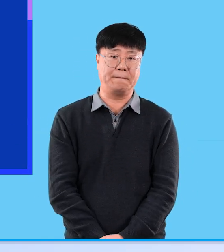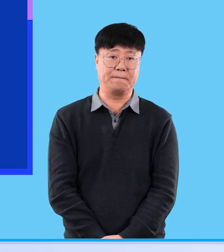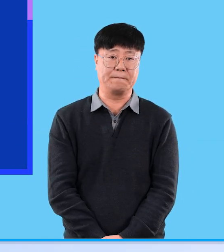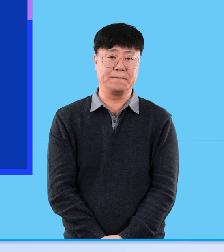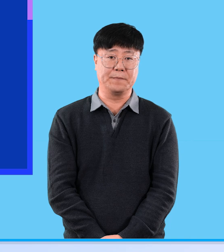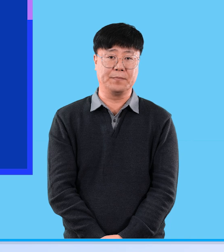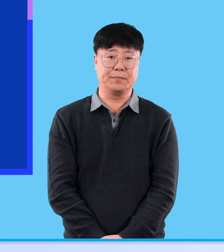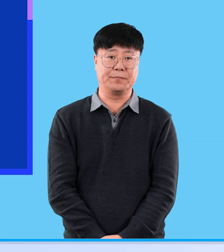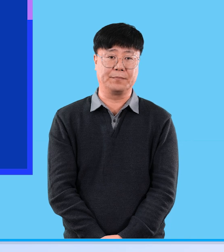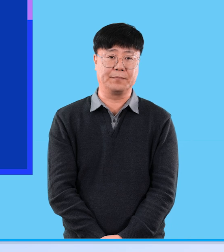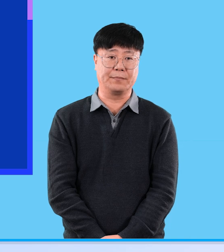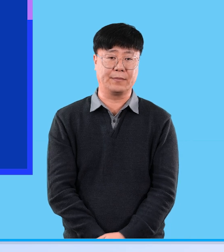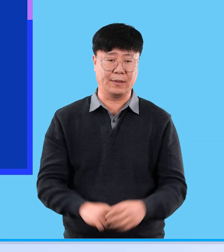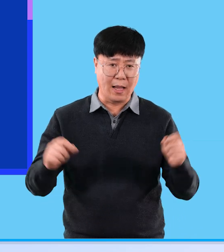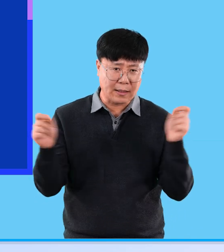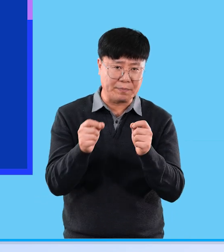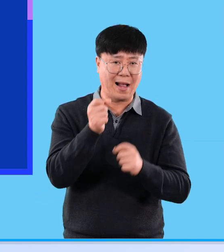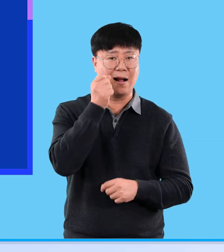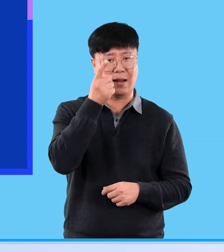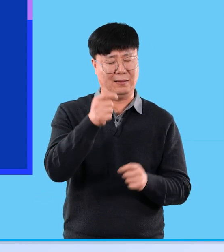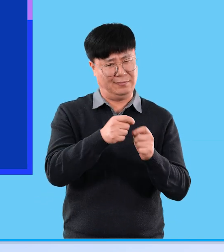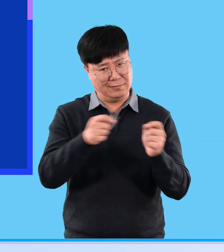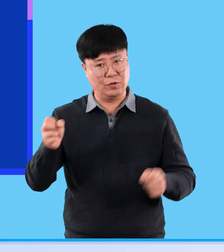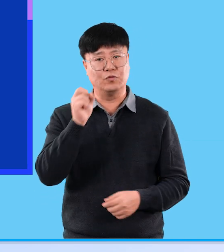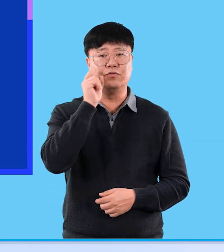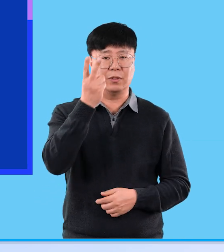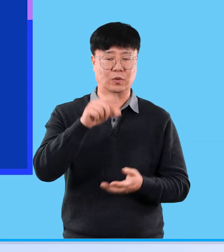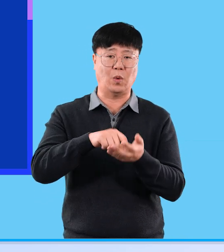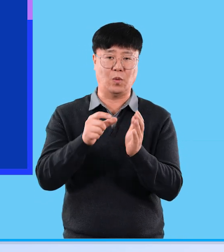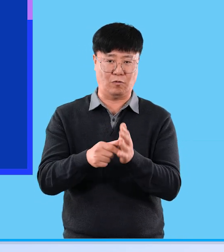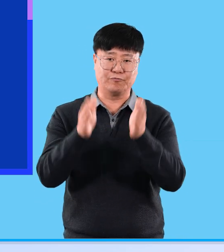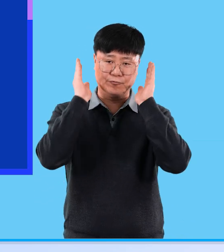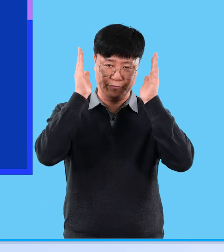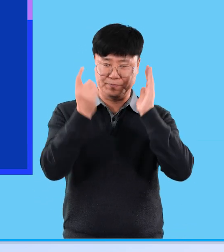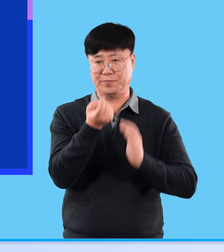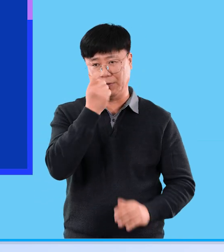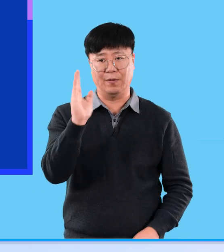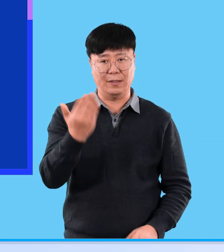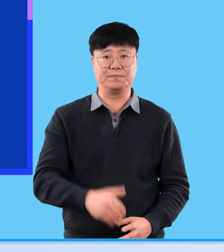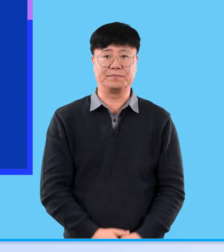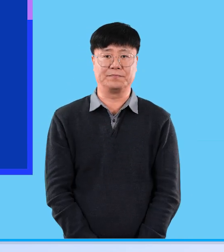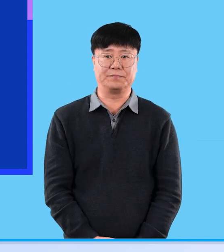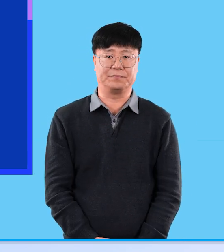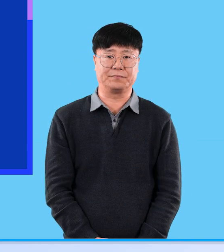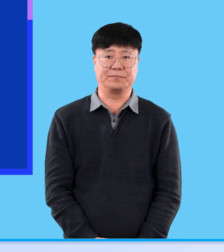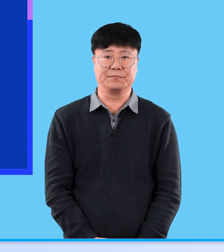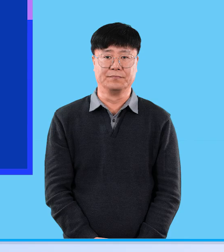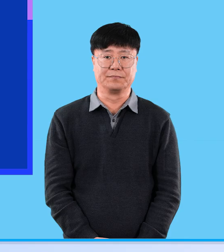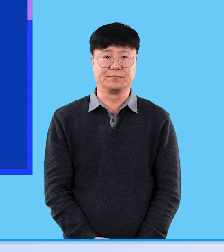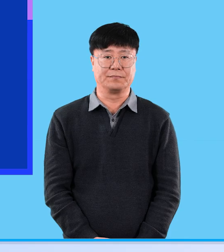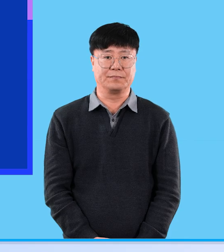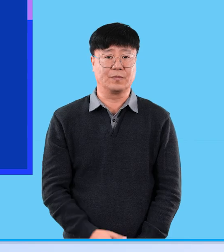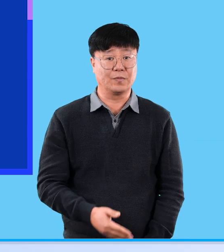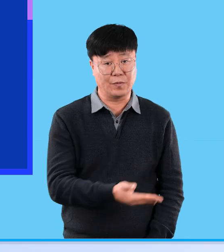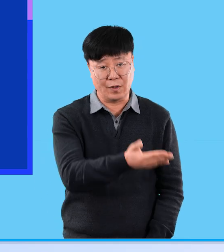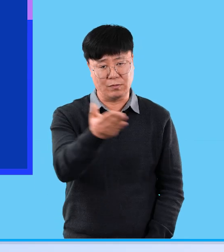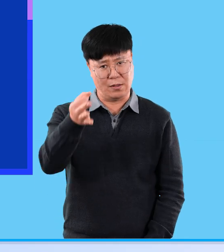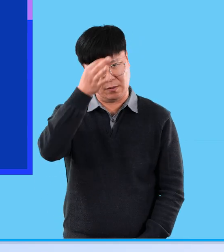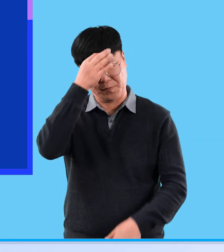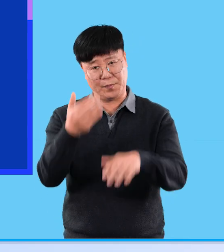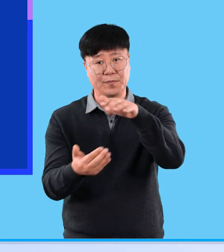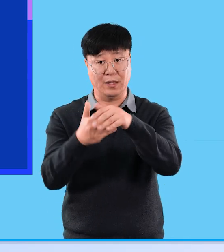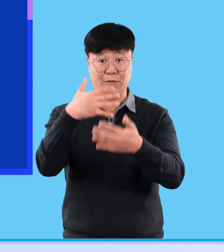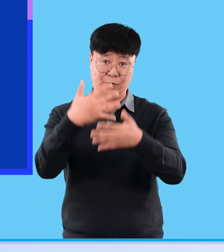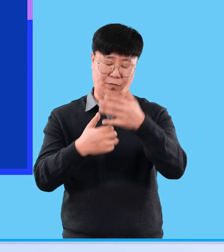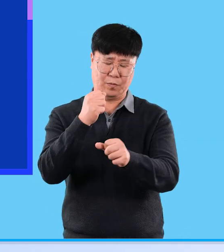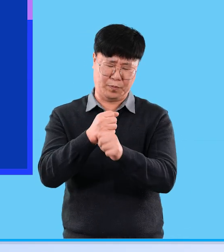것 같지만은 뭐 짧게는 한 달에서 길게는 2달 요 정도만 수업을 듣게 되시면은 여러분들도